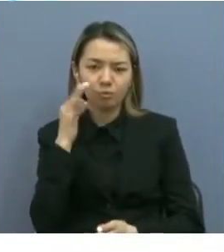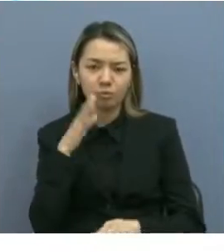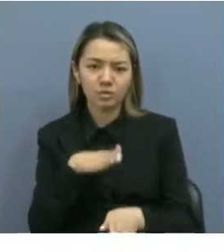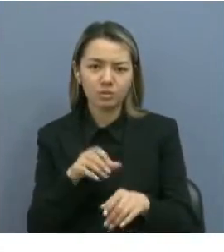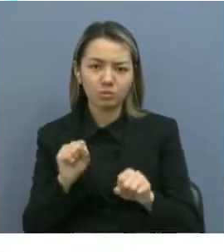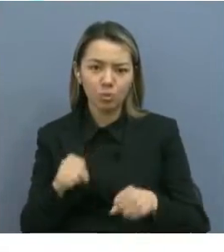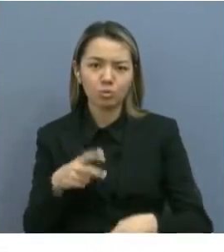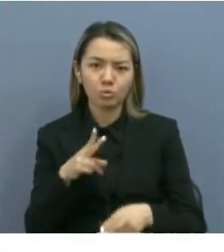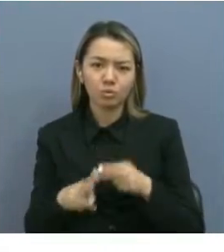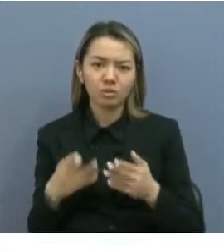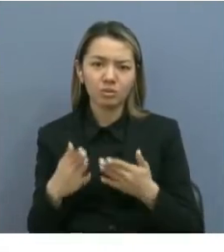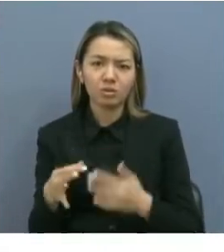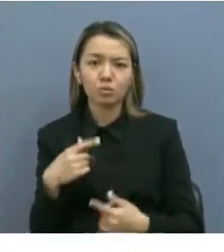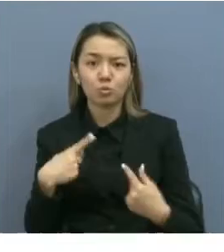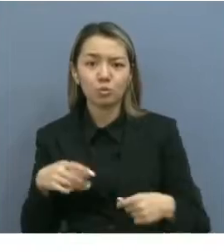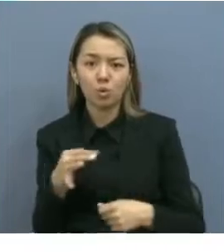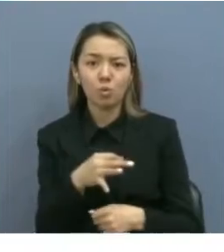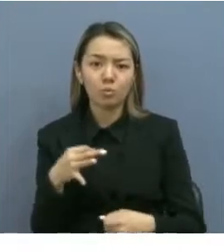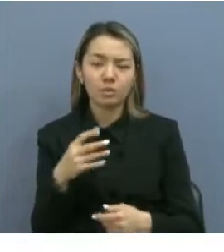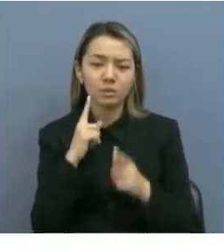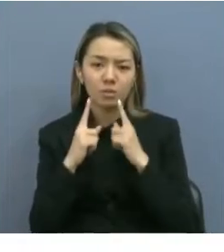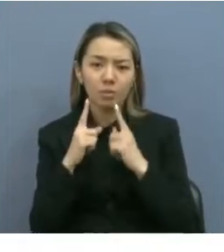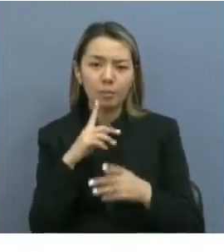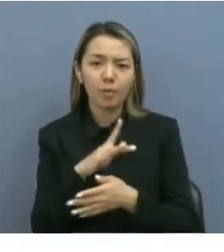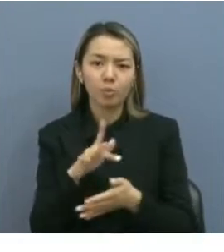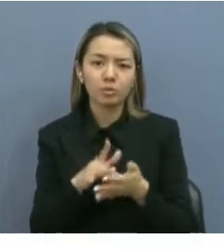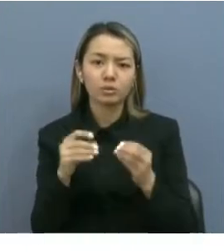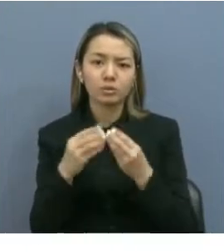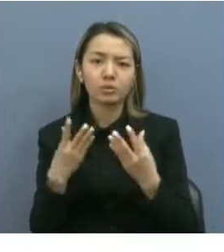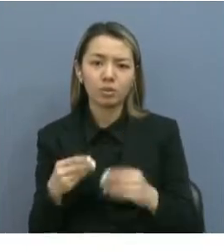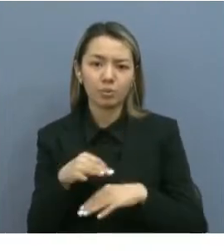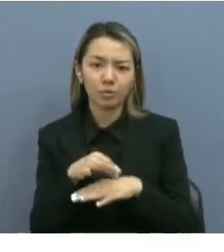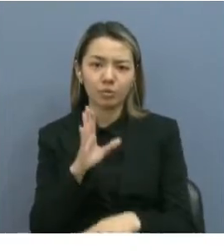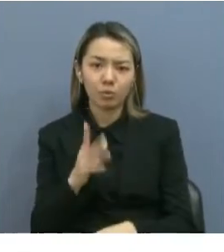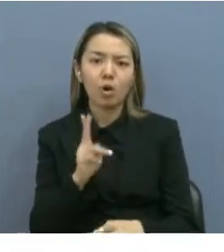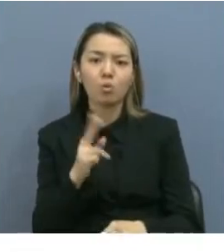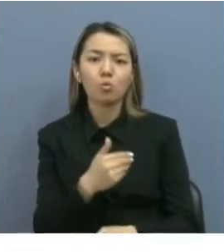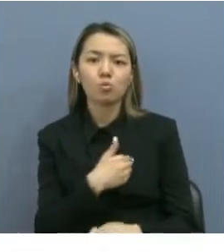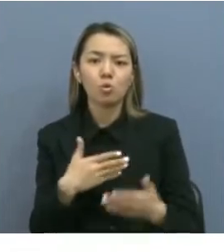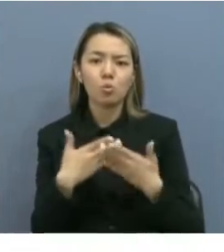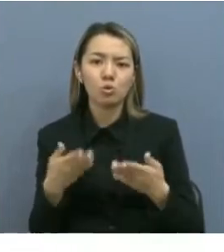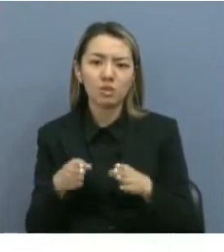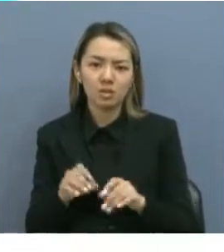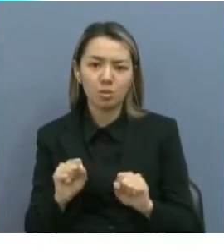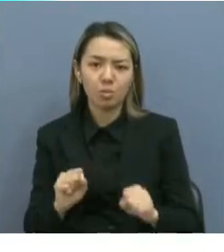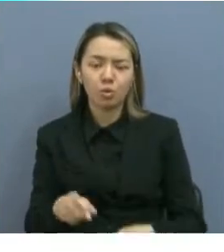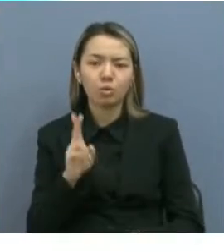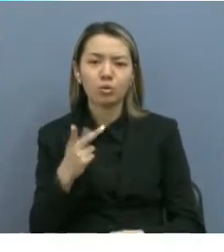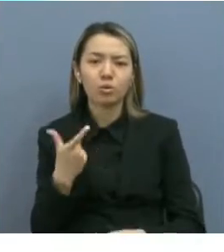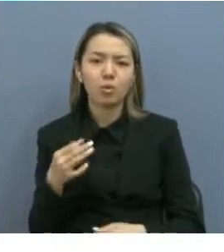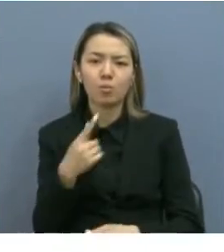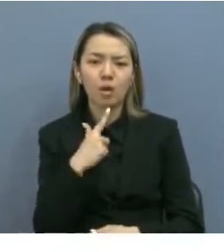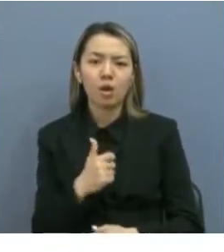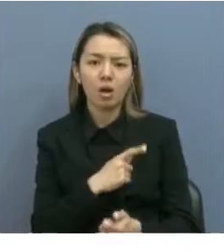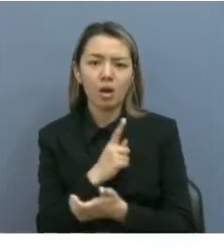аяқтай алады. Мысалы, жеке облыстардың әкімдері жиынды қалауы бойынша 10 күн өткіз алады. Қалағандар одан да ұзаққа созалады. Кейбір өңірлерден